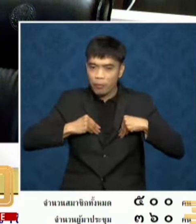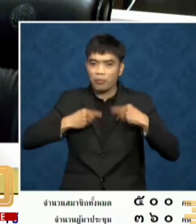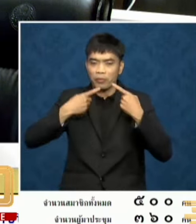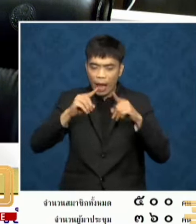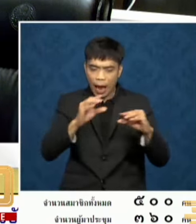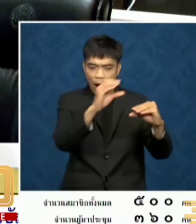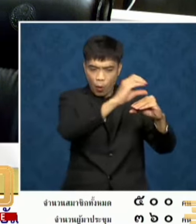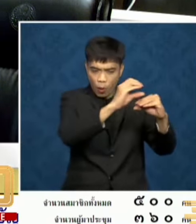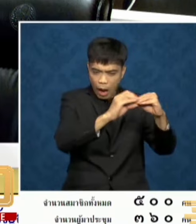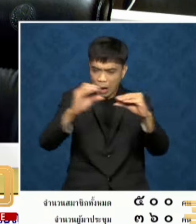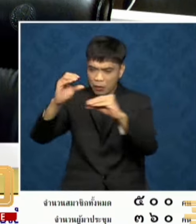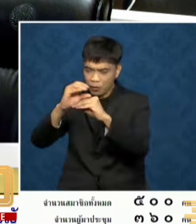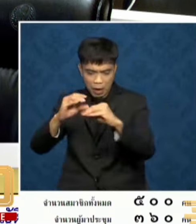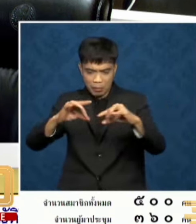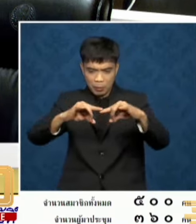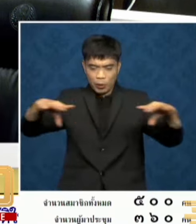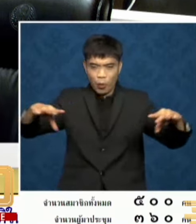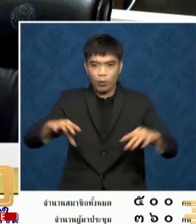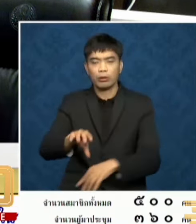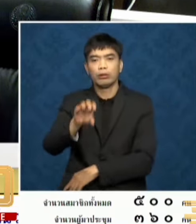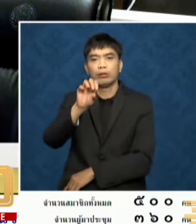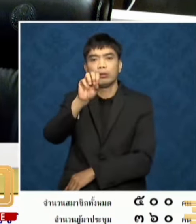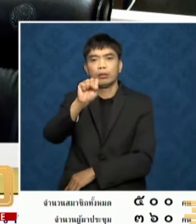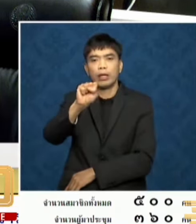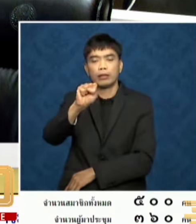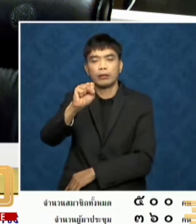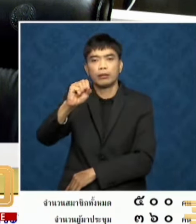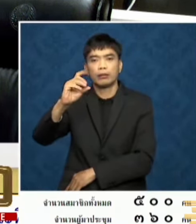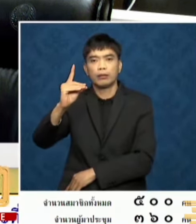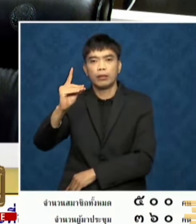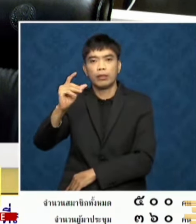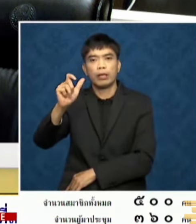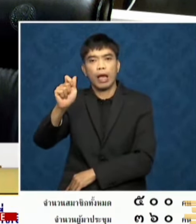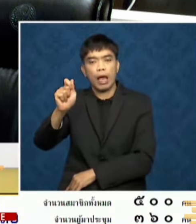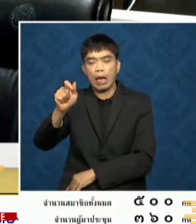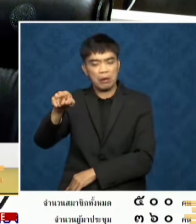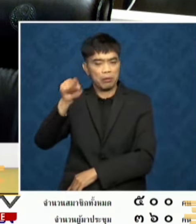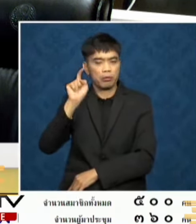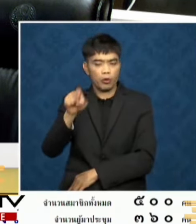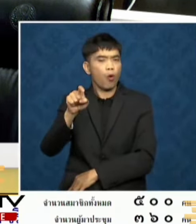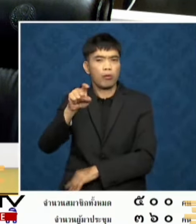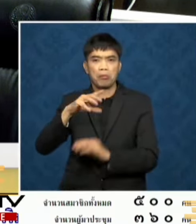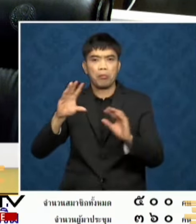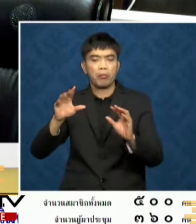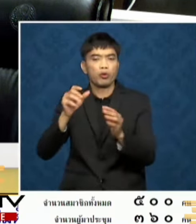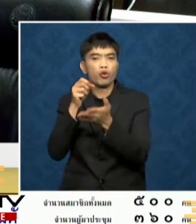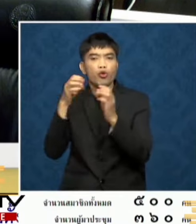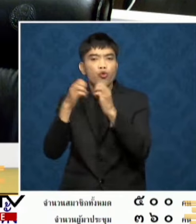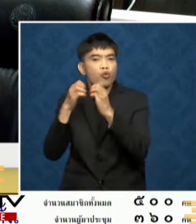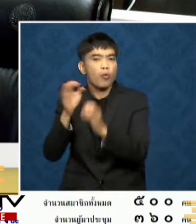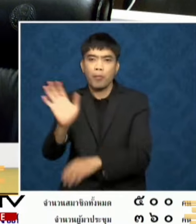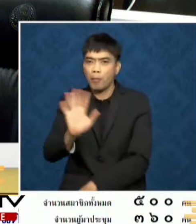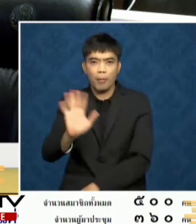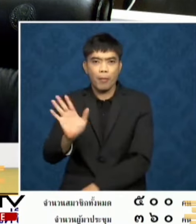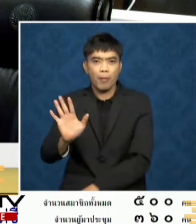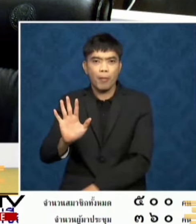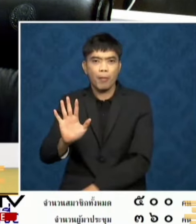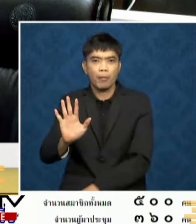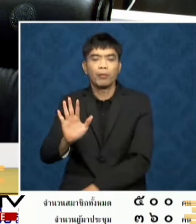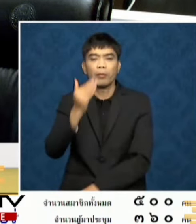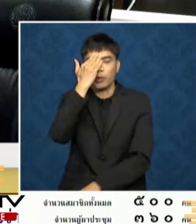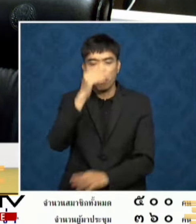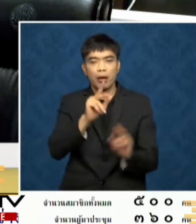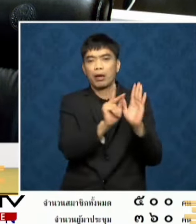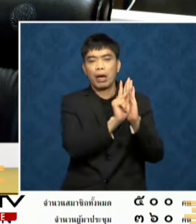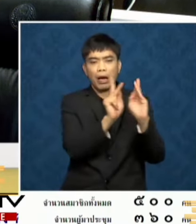เรื่องผิดราวเอ็ดด้าไม่ควรทำเองเพราะเขาอยู่ในฐานะเรกูเลเตอร์แบบนี้ผมไม่คิดว่ากรรมธิการจะสามาร